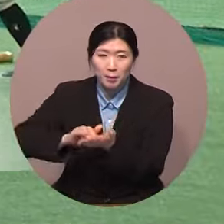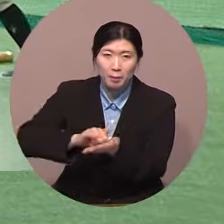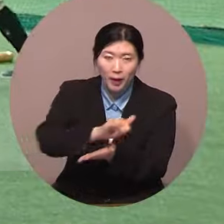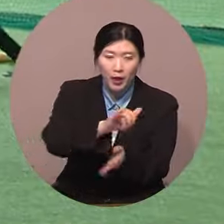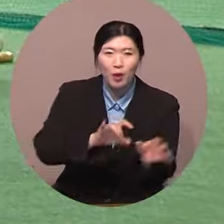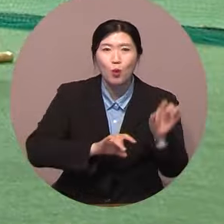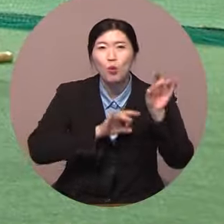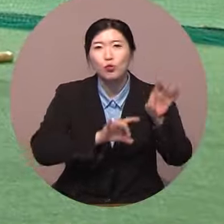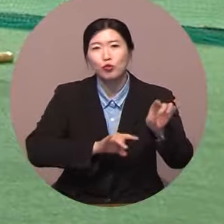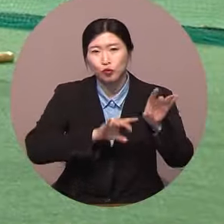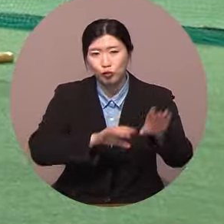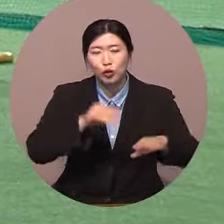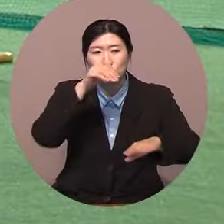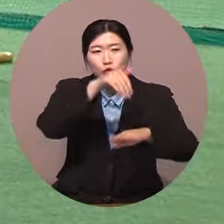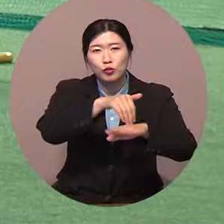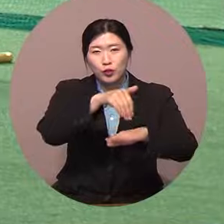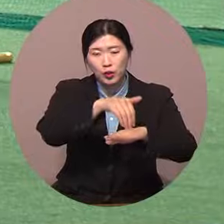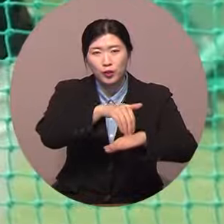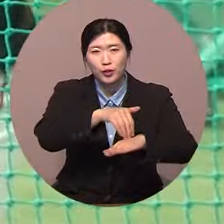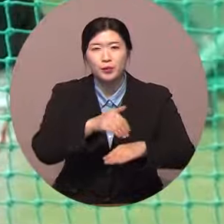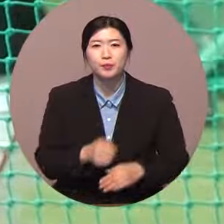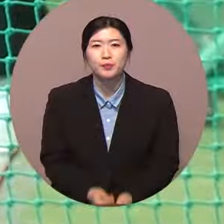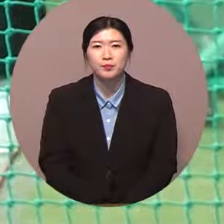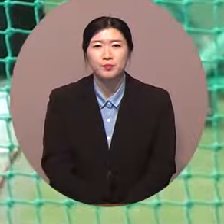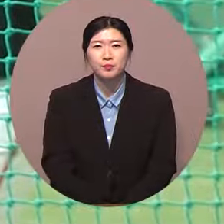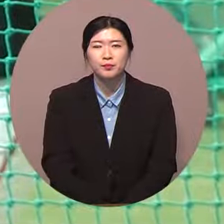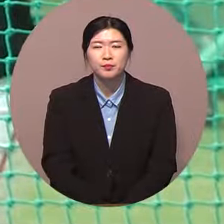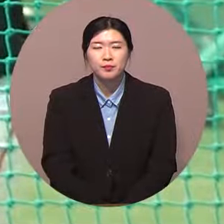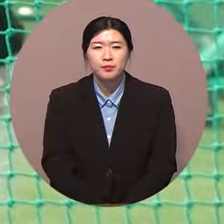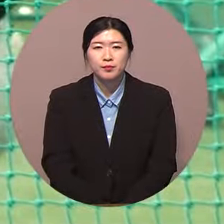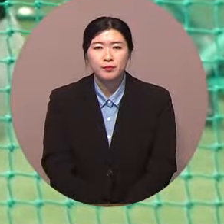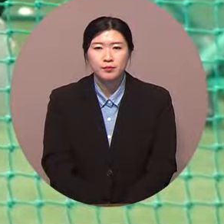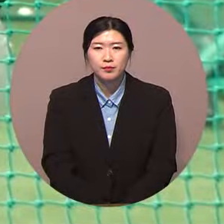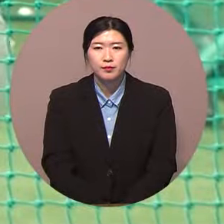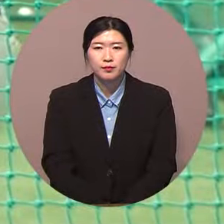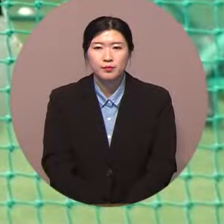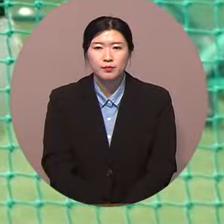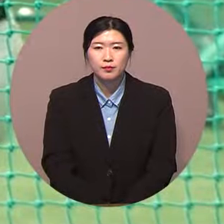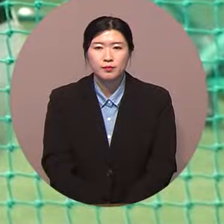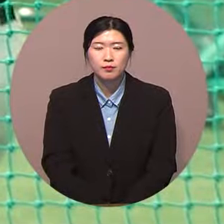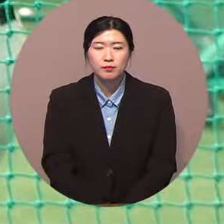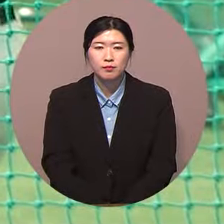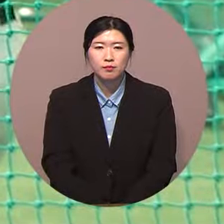선수단을 꾸려 호주로 스프링 캠프를 떠납니다. MBC 뉴스 이승섭입니다.